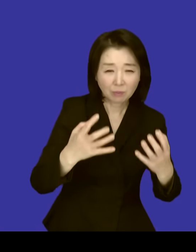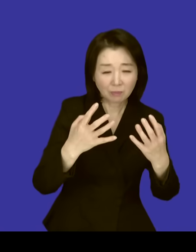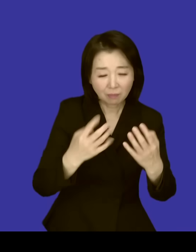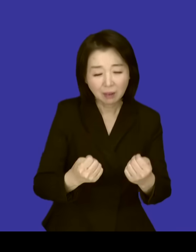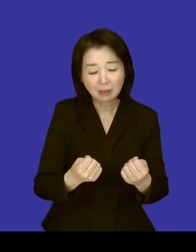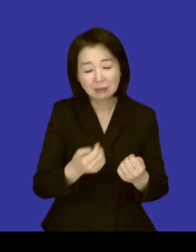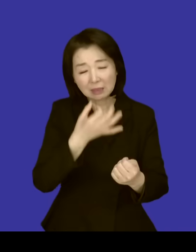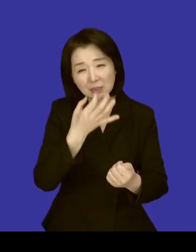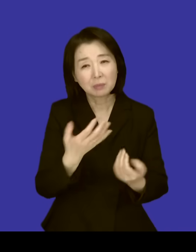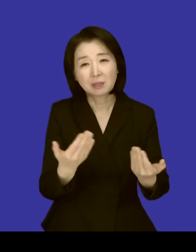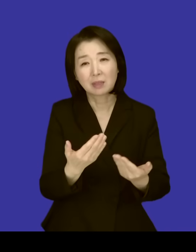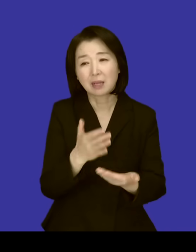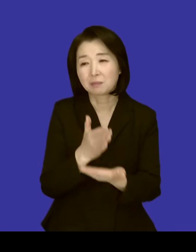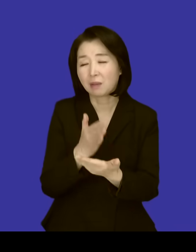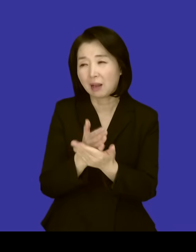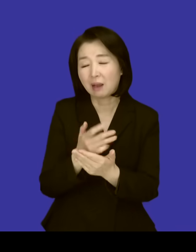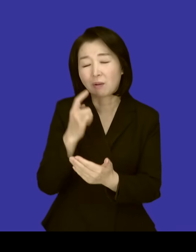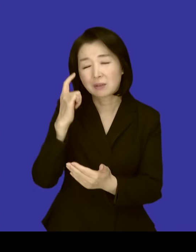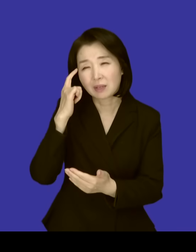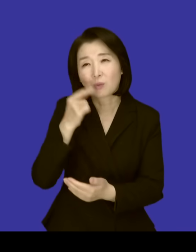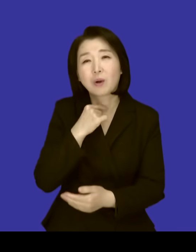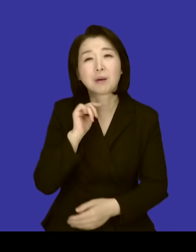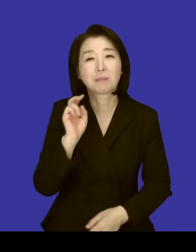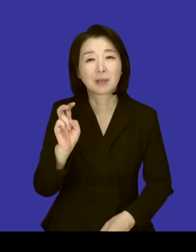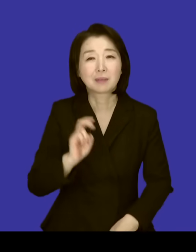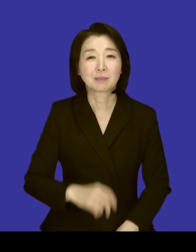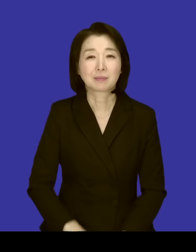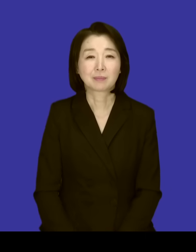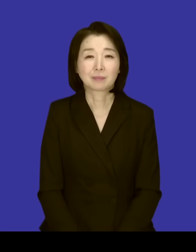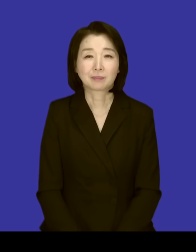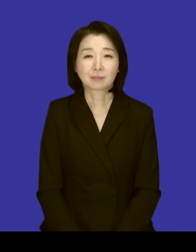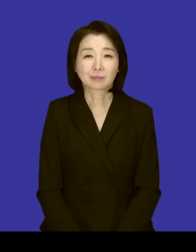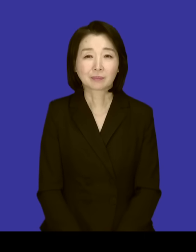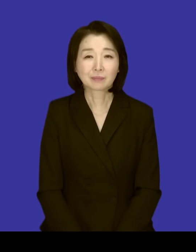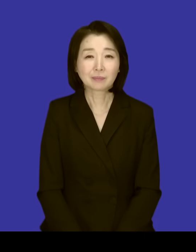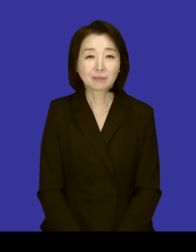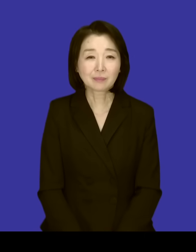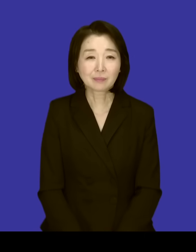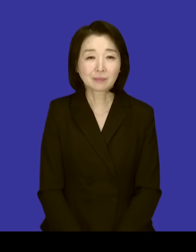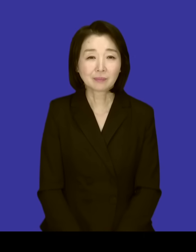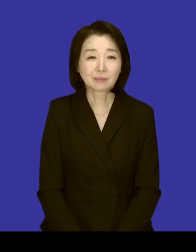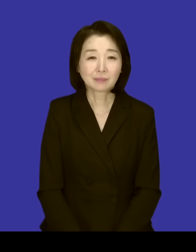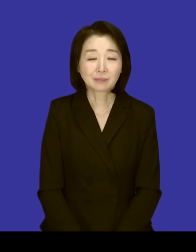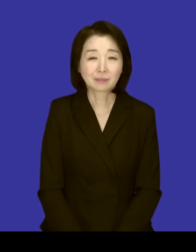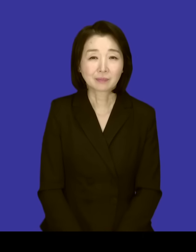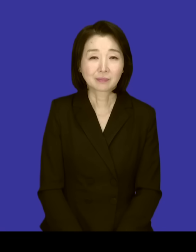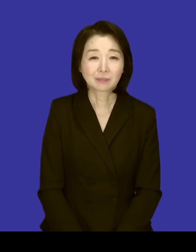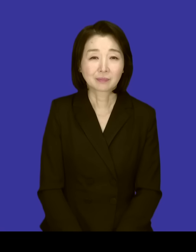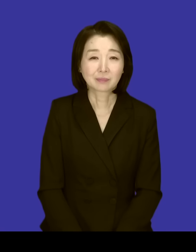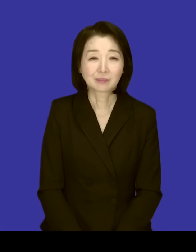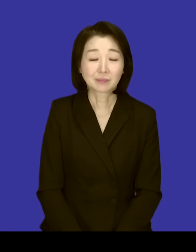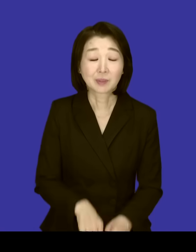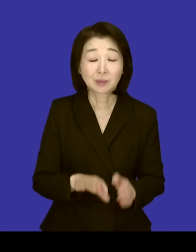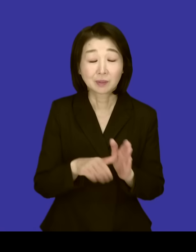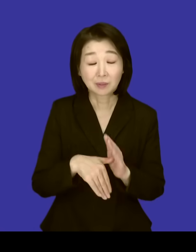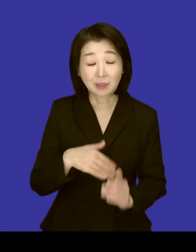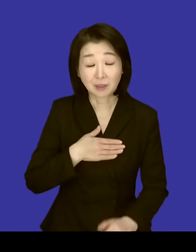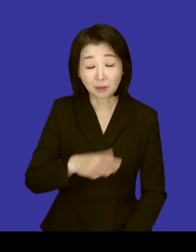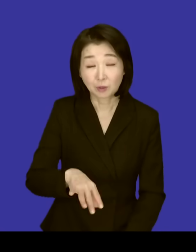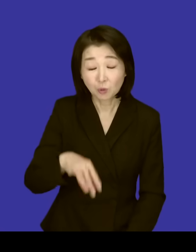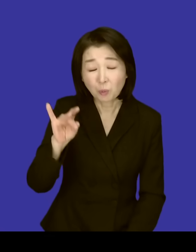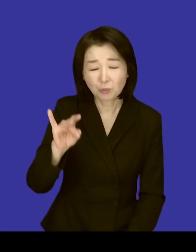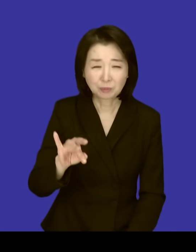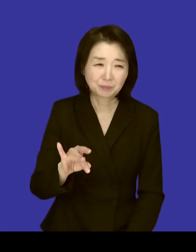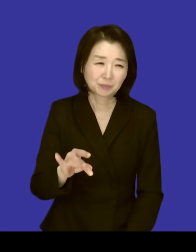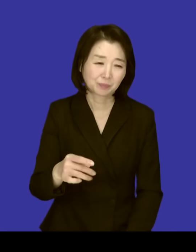안 했으면 좋겠는 마음도 있으셨던 것 같고 그렇지. 그래서 그때 처음으로 저한테 좀 다른 걸 생각해봐라.